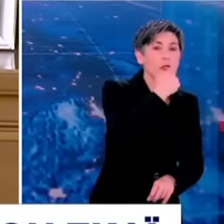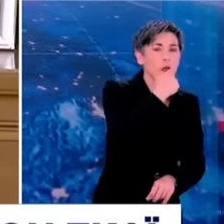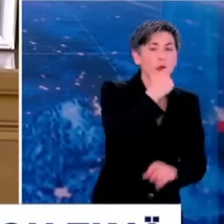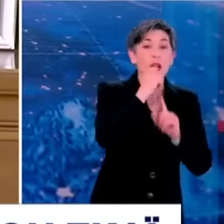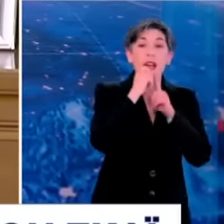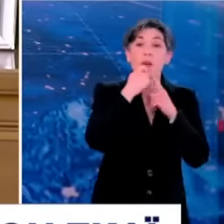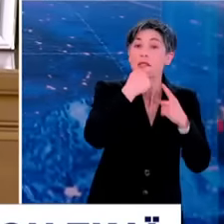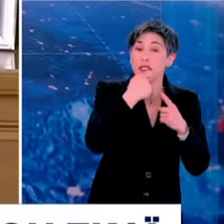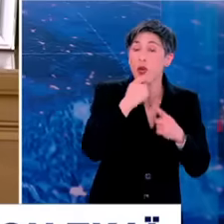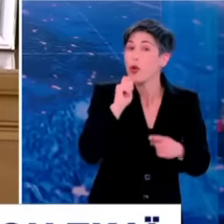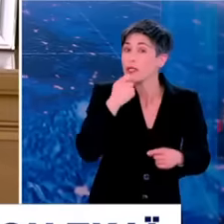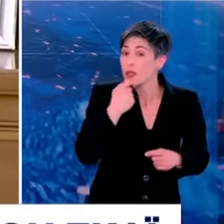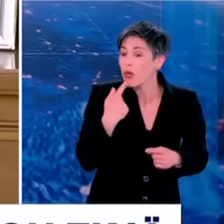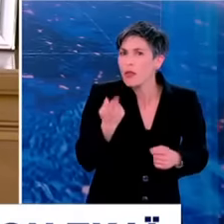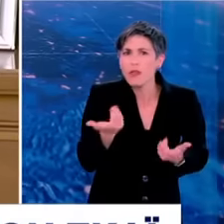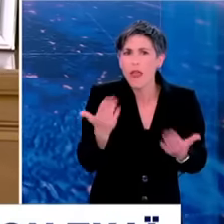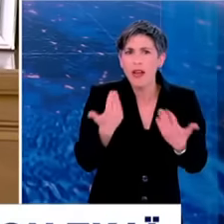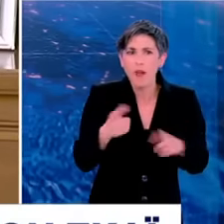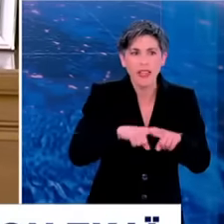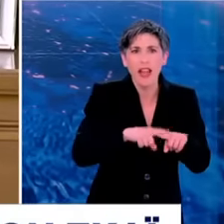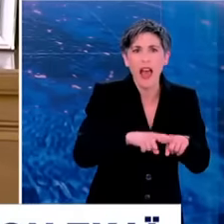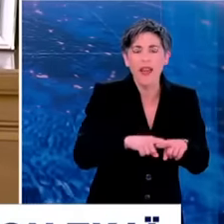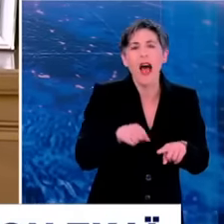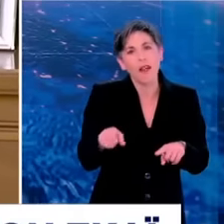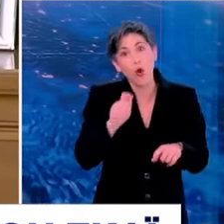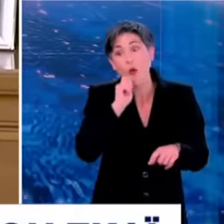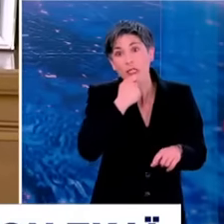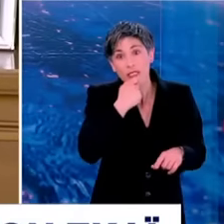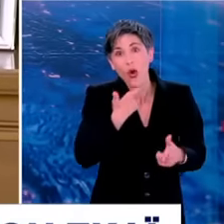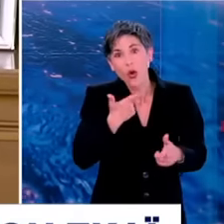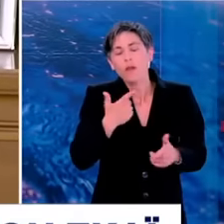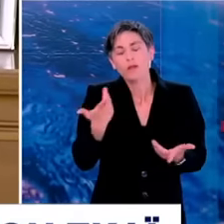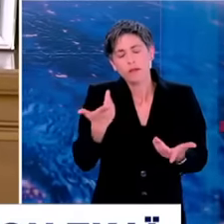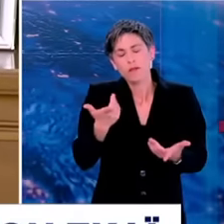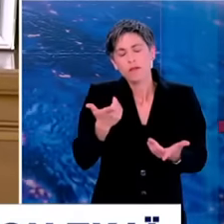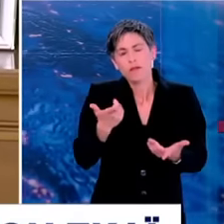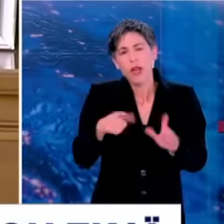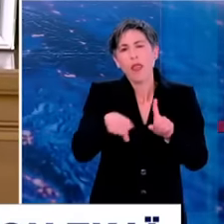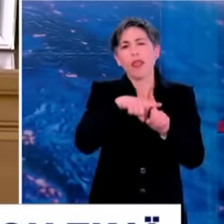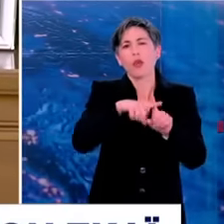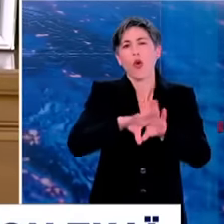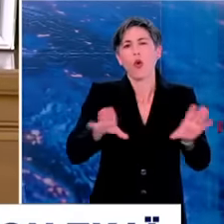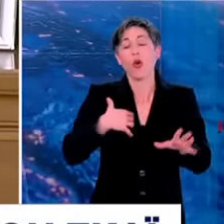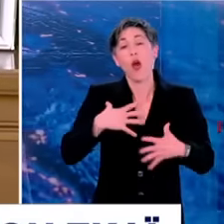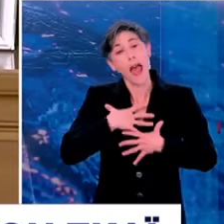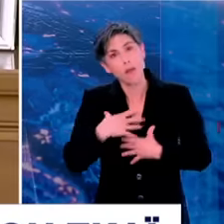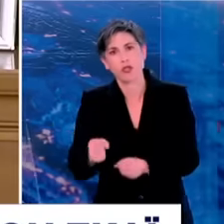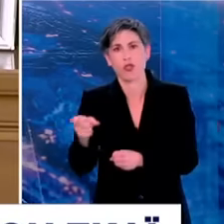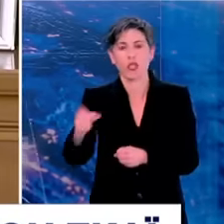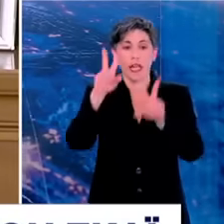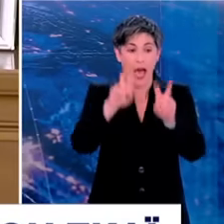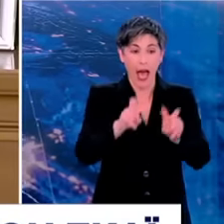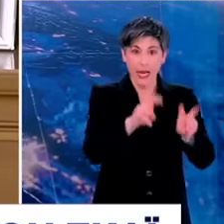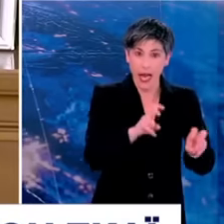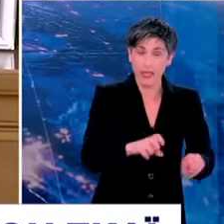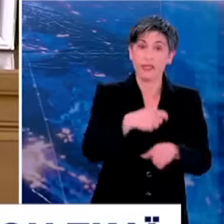για τα δεδομένα της πατρίδας μας. Και αυτό είναι μια πολύ θετική ένδειξη. Από εκεί και πέρα, έχω απόλυτη εμπιστοσύνη και στην ανακριτική διαδικασία, αλλά και στη δικαιοσύνη, ότι θα